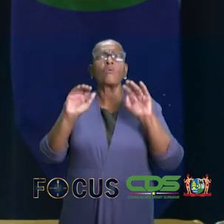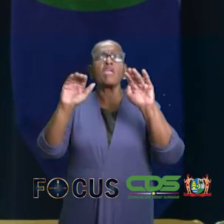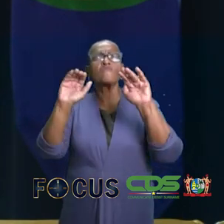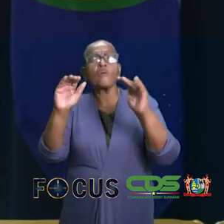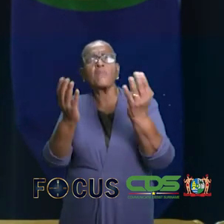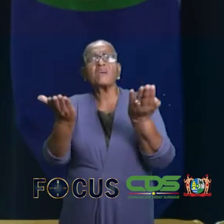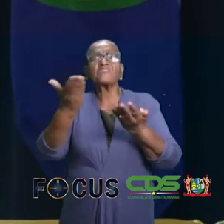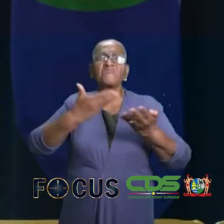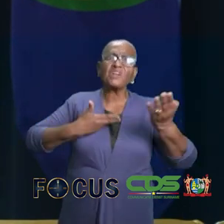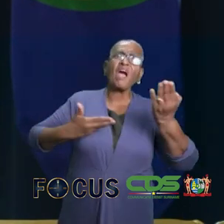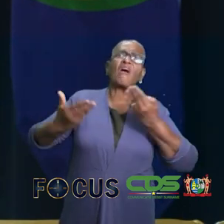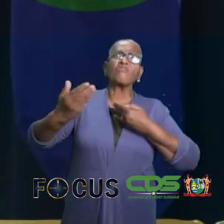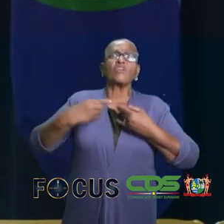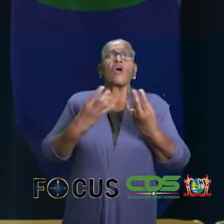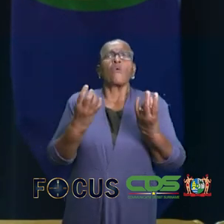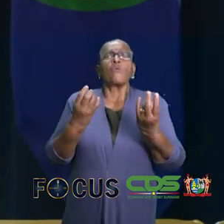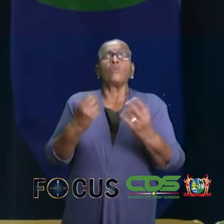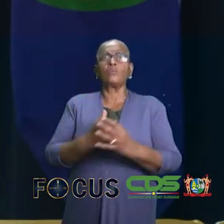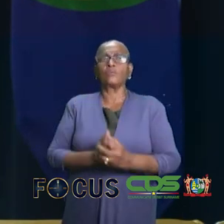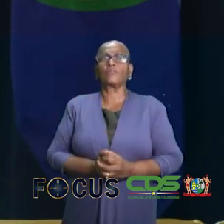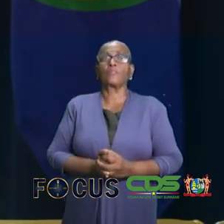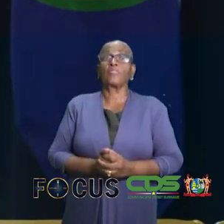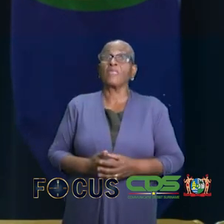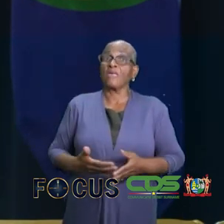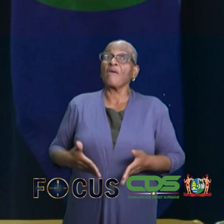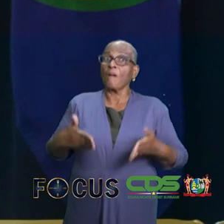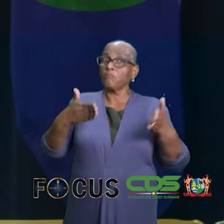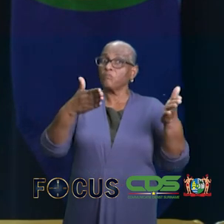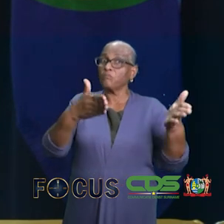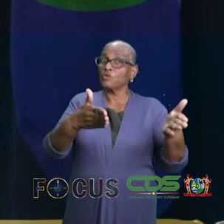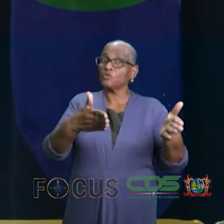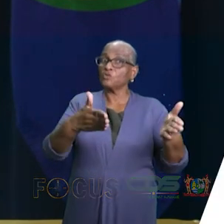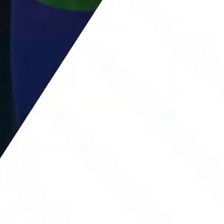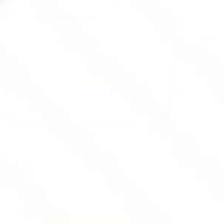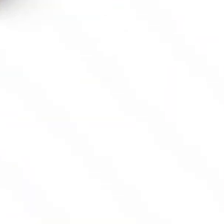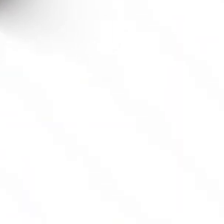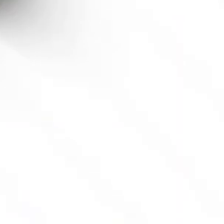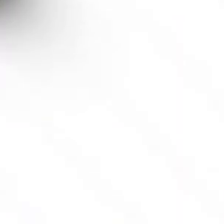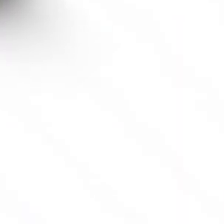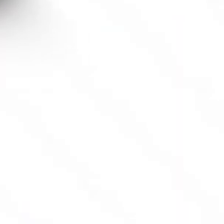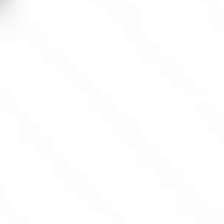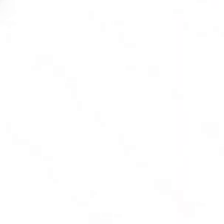werkbezoek van Schiphol Airport aan Suriname.